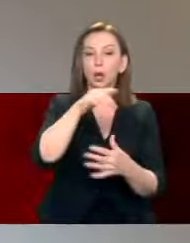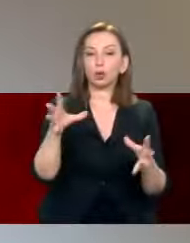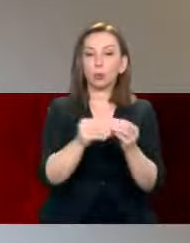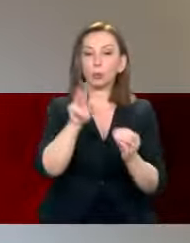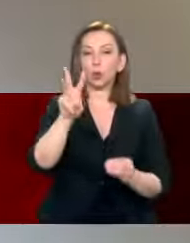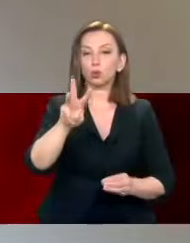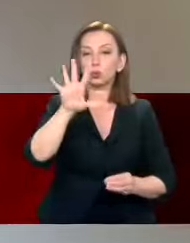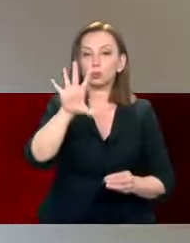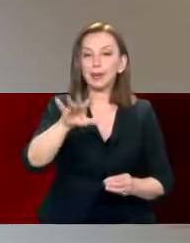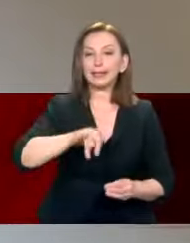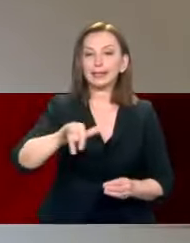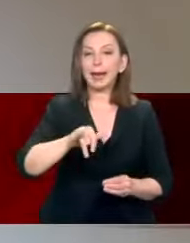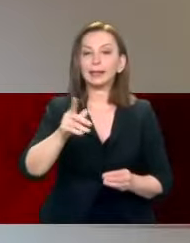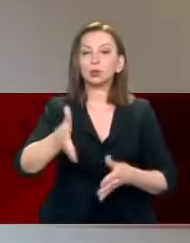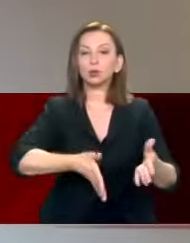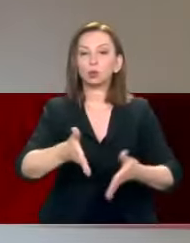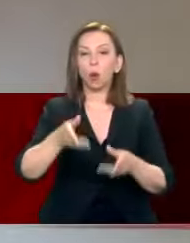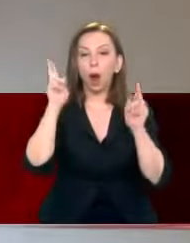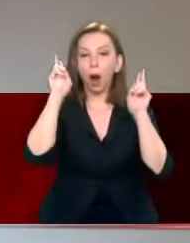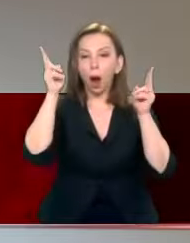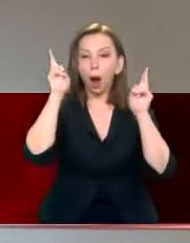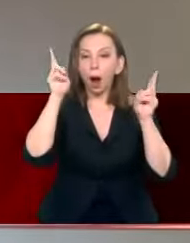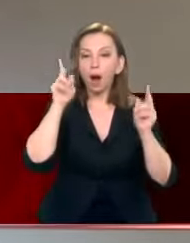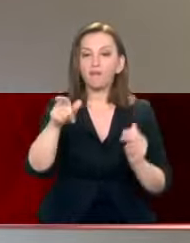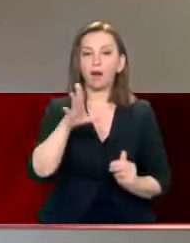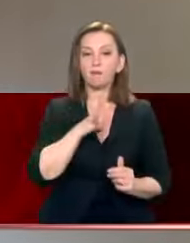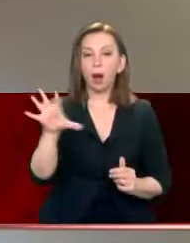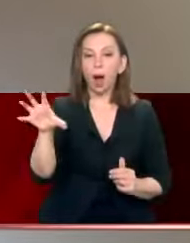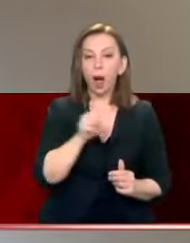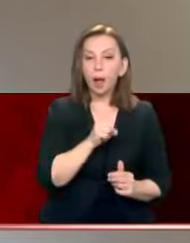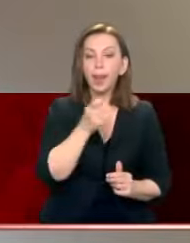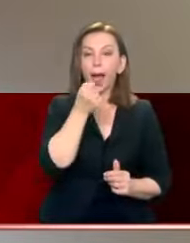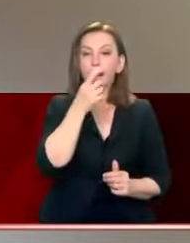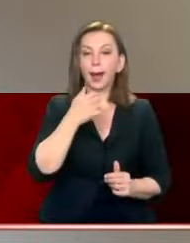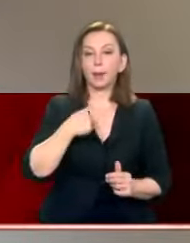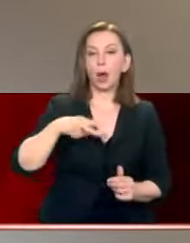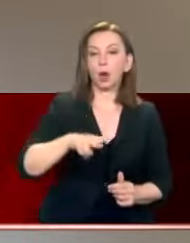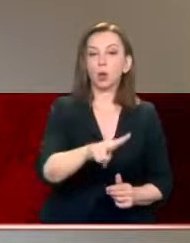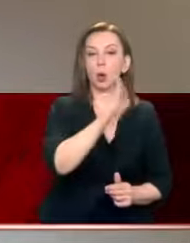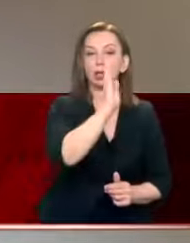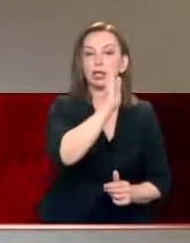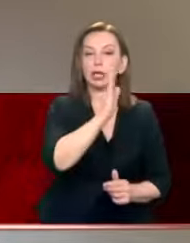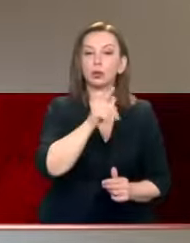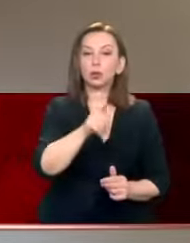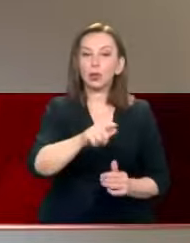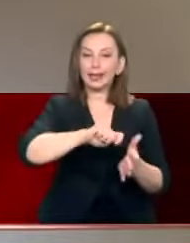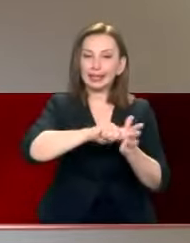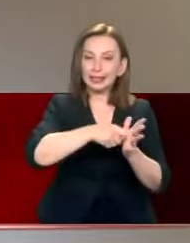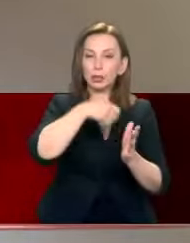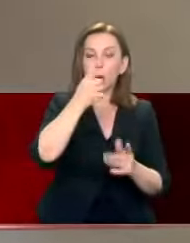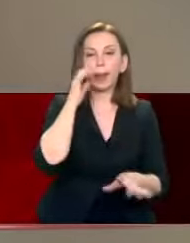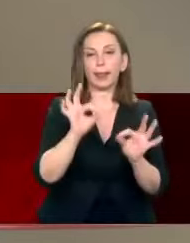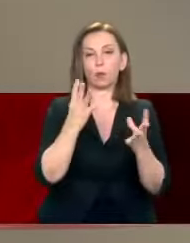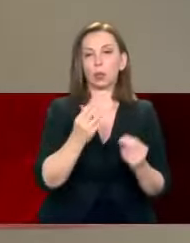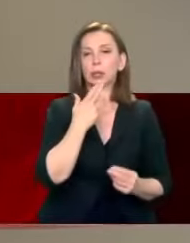toplam 35 taneye yakın sokak hayvanı aldık. Hepsi Ankara'ya doğru yola çıktı. Kısırlaşıp tedavileri olacak.